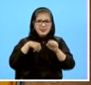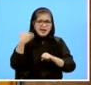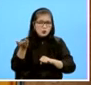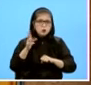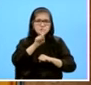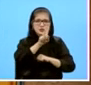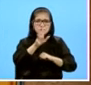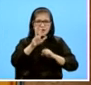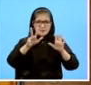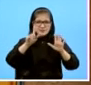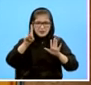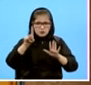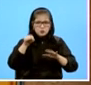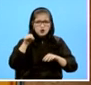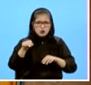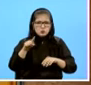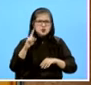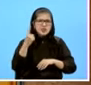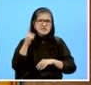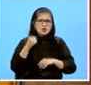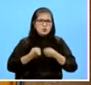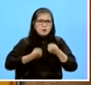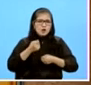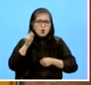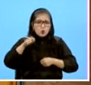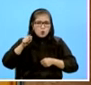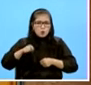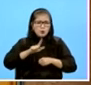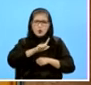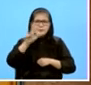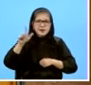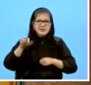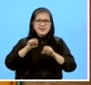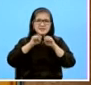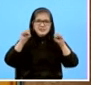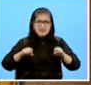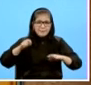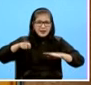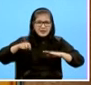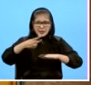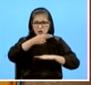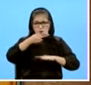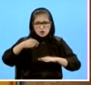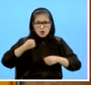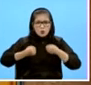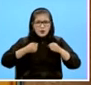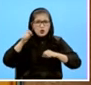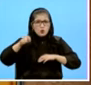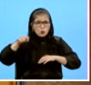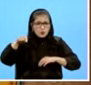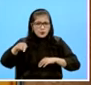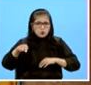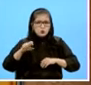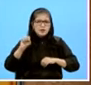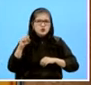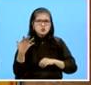1981 dan ini merupakan salah satu upaya hukum luar biasa di sistem peradilan Indonesia. Upaya hukum ini sebagai pengecualian